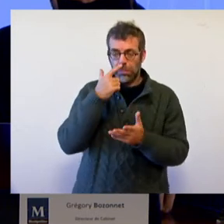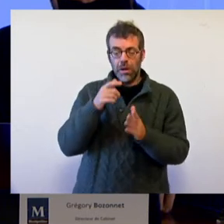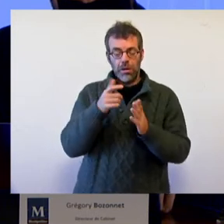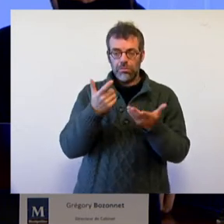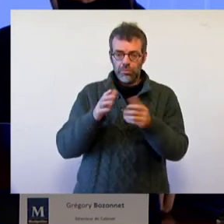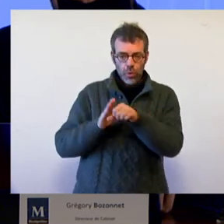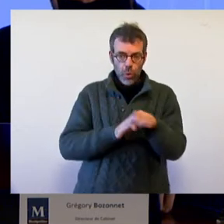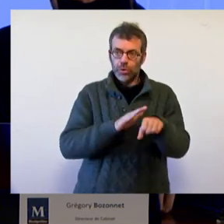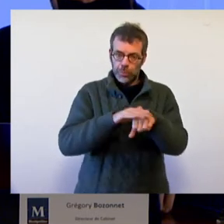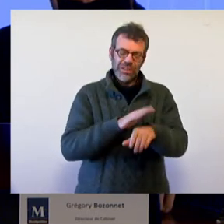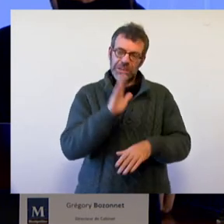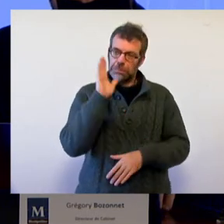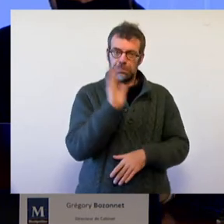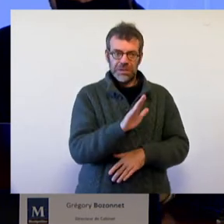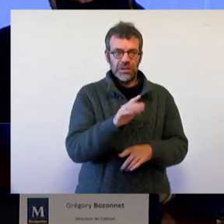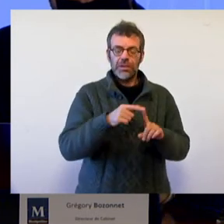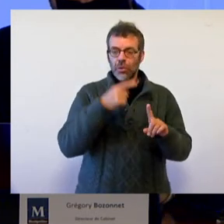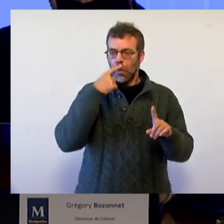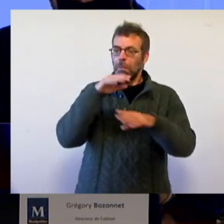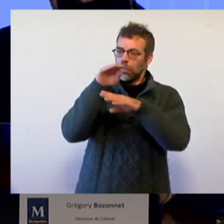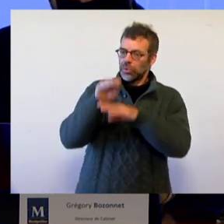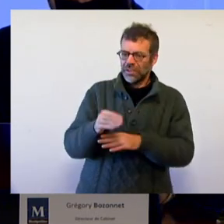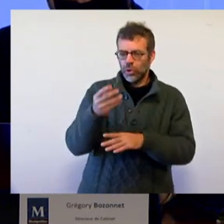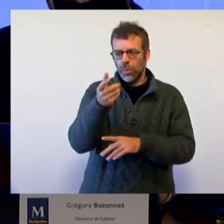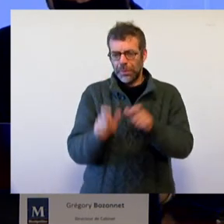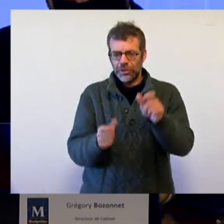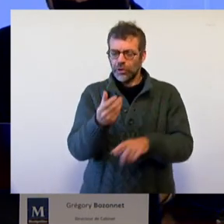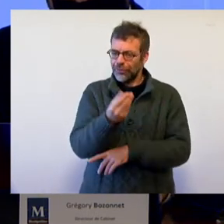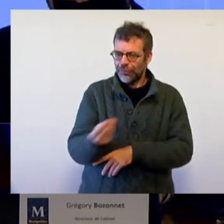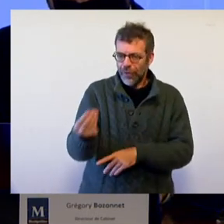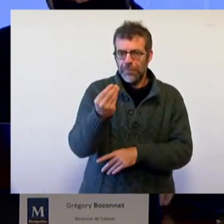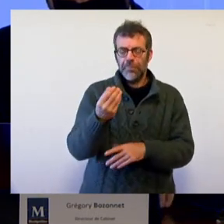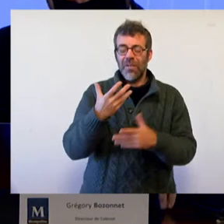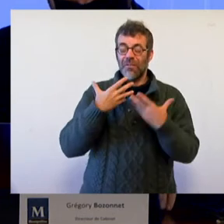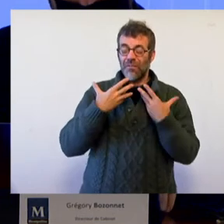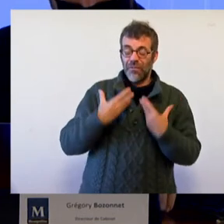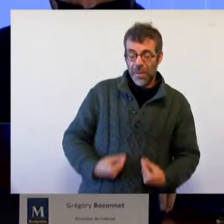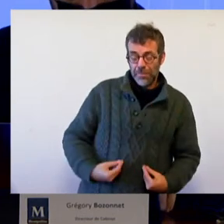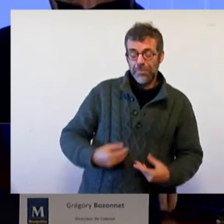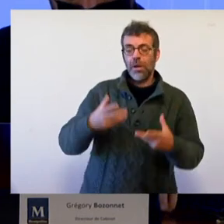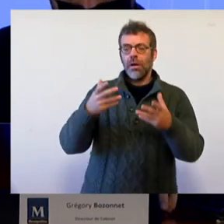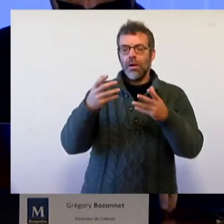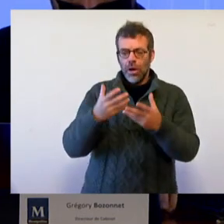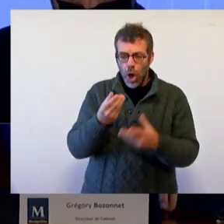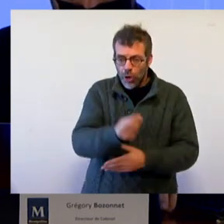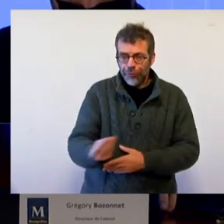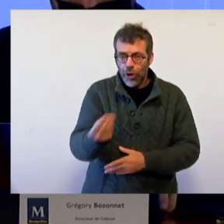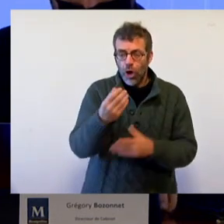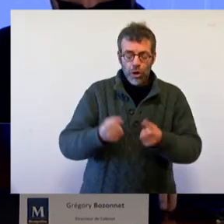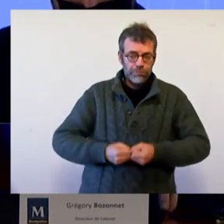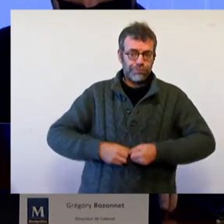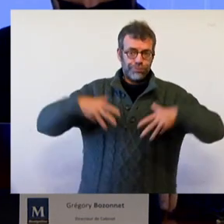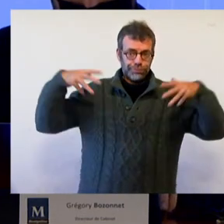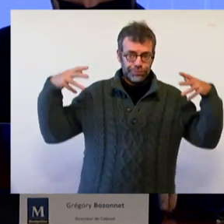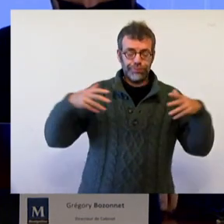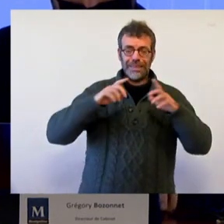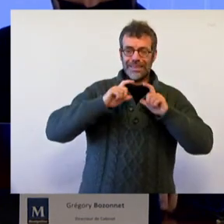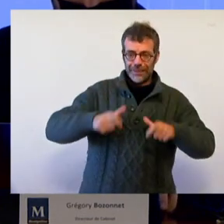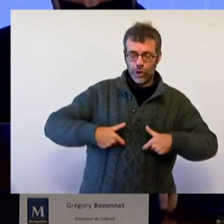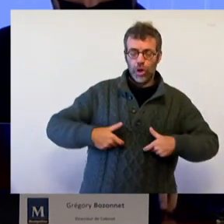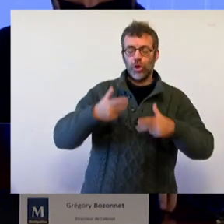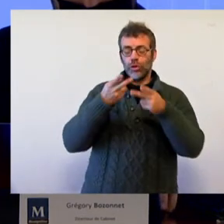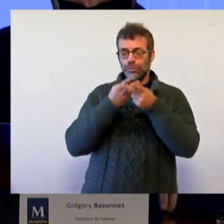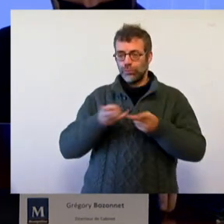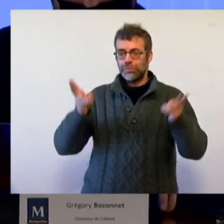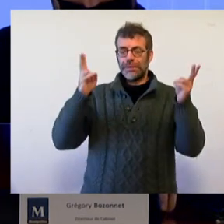pour l'intérêt général, pour la protection des plus faibles, l'émancipation des enfants, la confiance des familles dans une école publique laïque et gratuite,